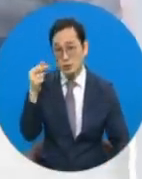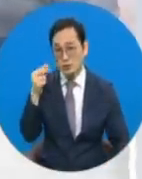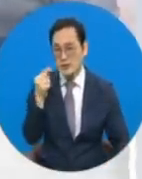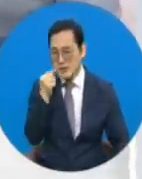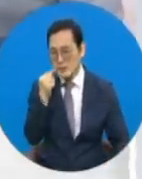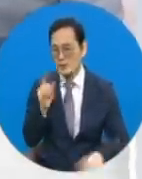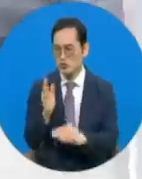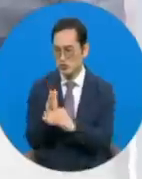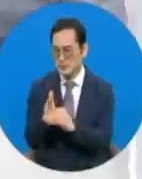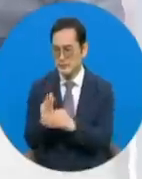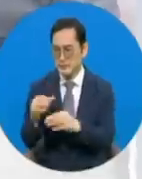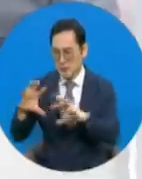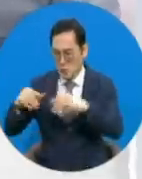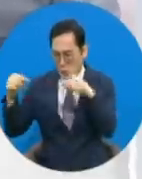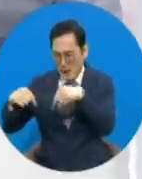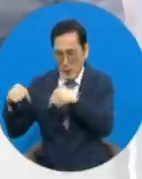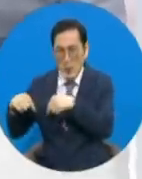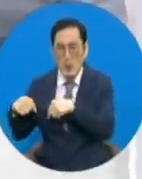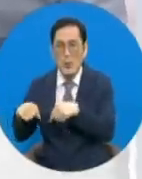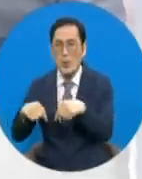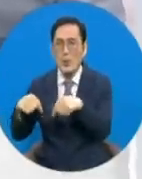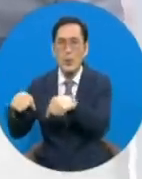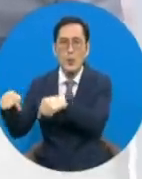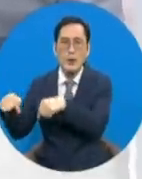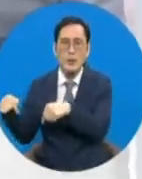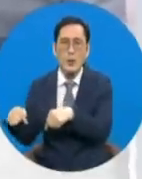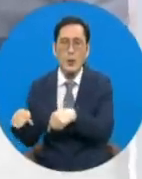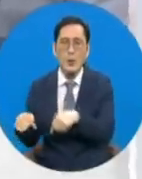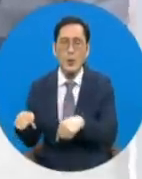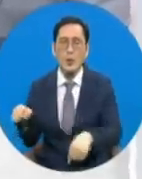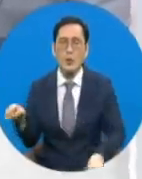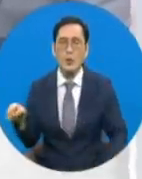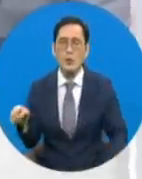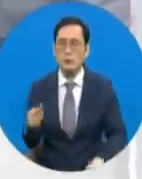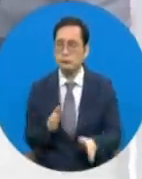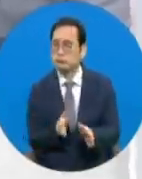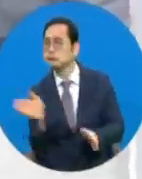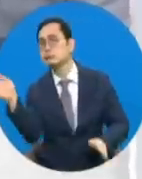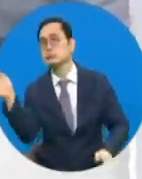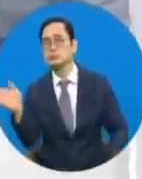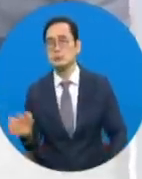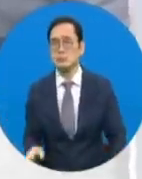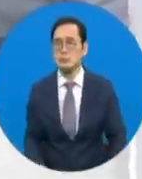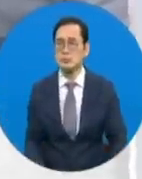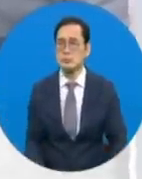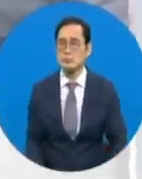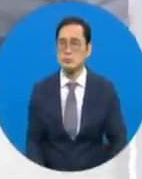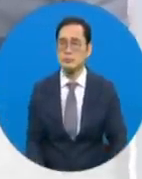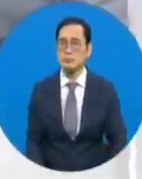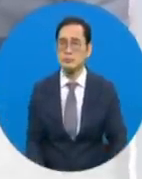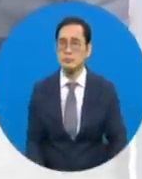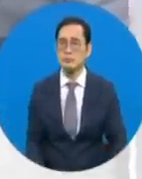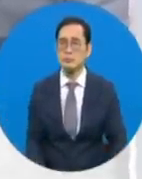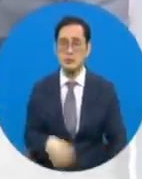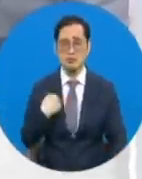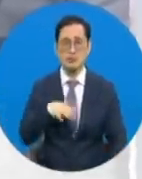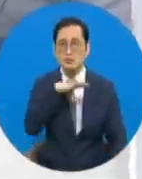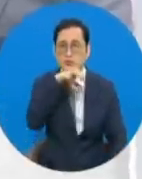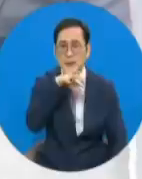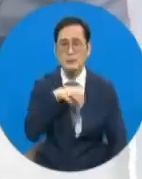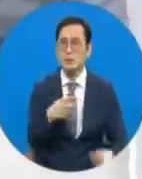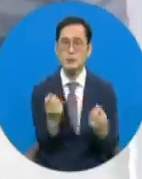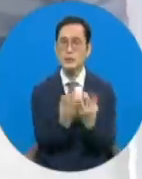중심의 외교를 하고 있다는 것은 부정할 수 없는 사실이고 그거로부터 일정 정도 한국이 중국에